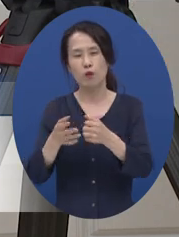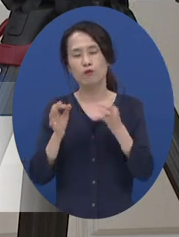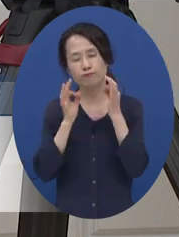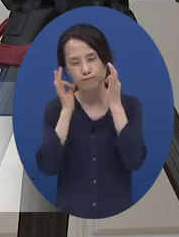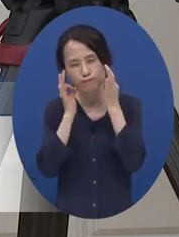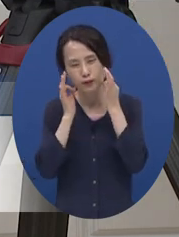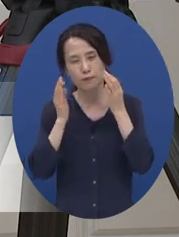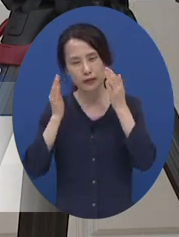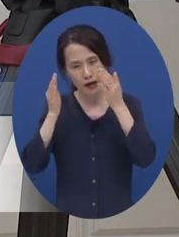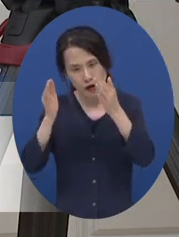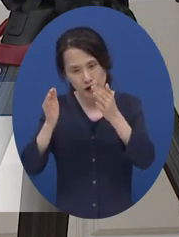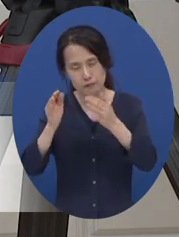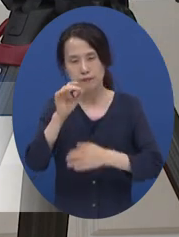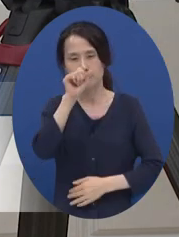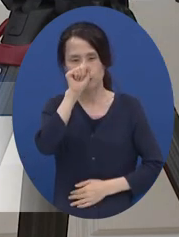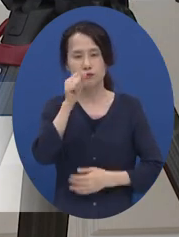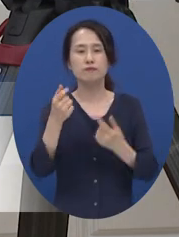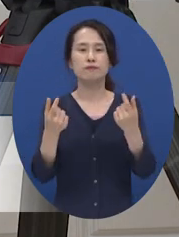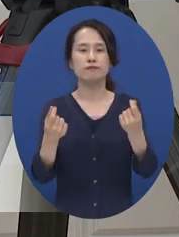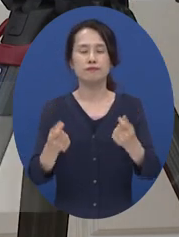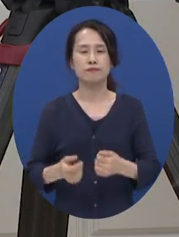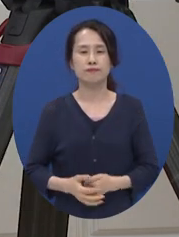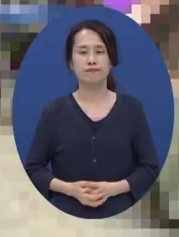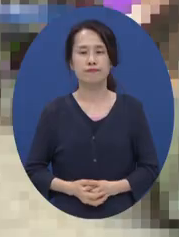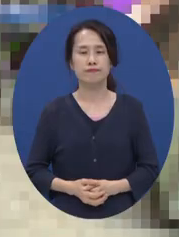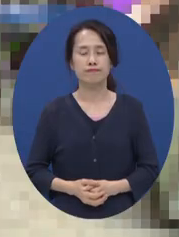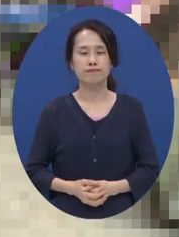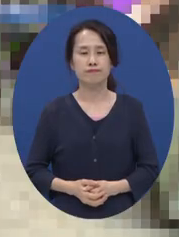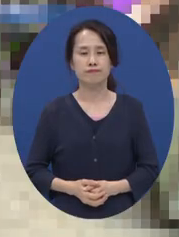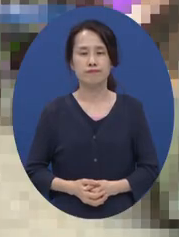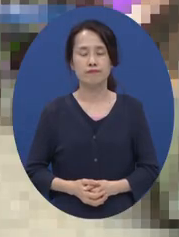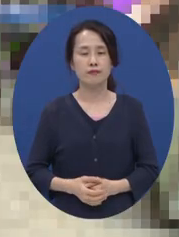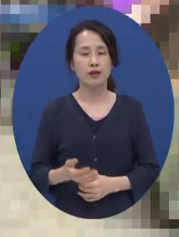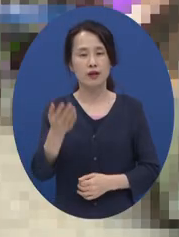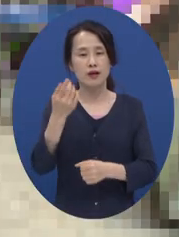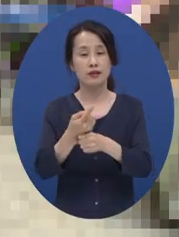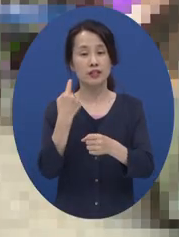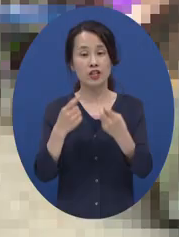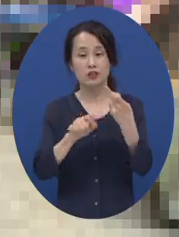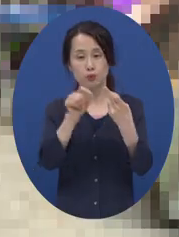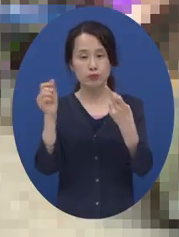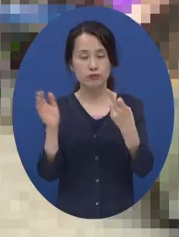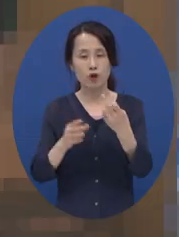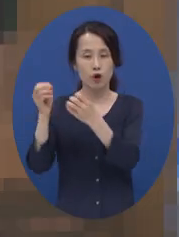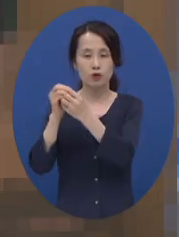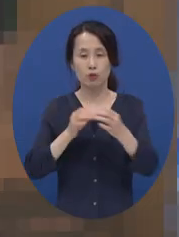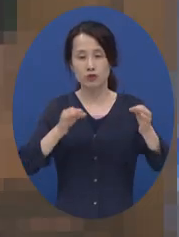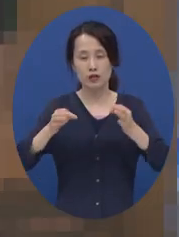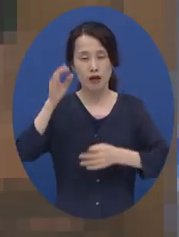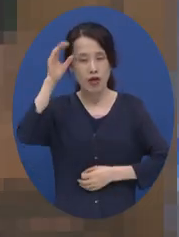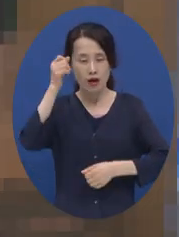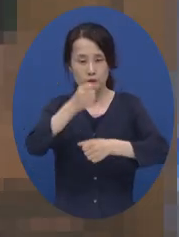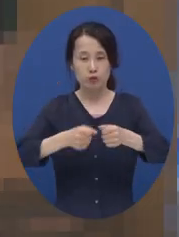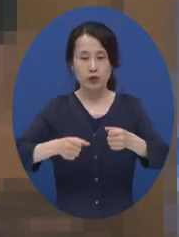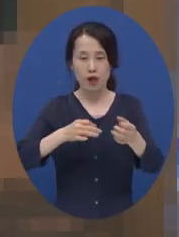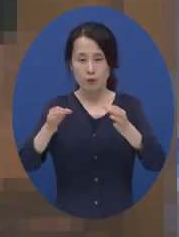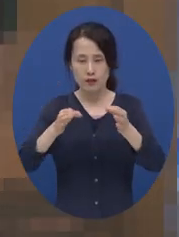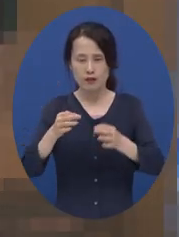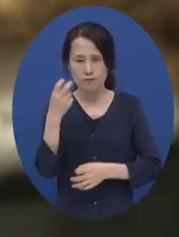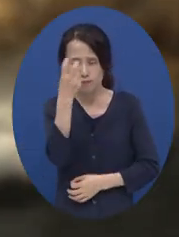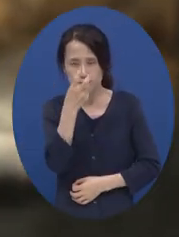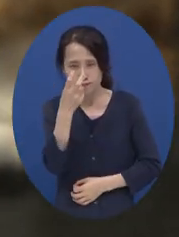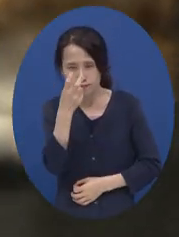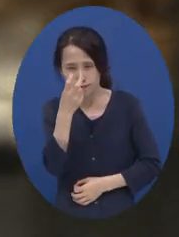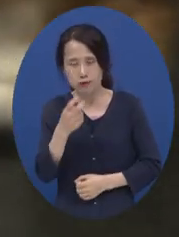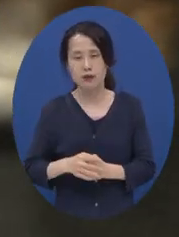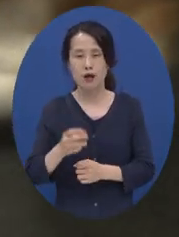권장하고 존중하고 같이 노력하는 방향으로 가면 좋겠습니다. 경기도는 지난해 12월부터 전통시장에 있는 개 도살업소 등을